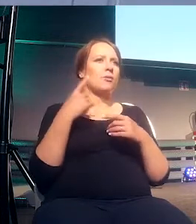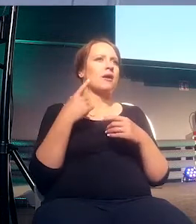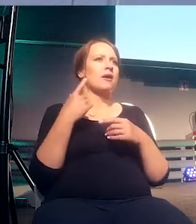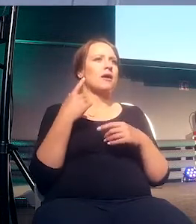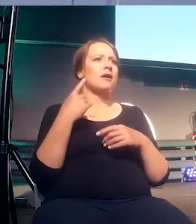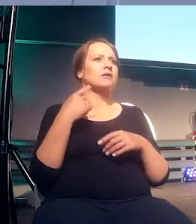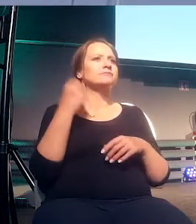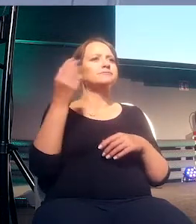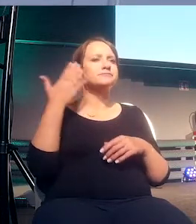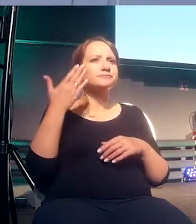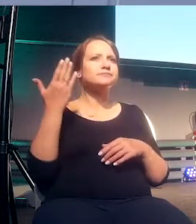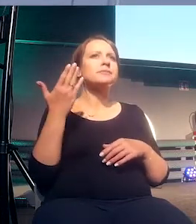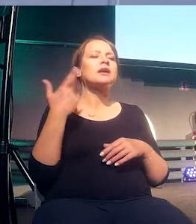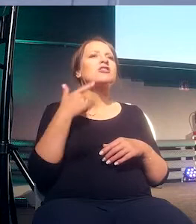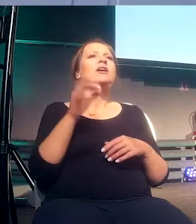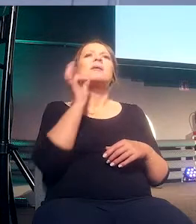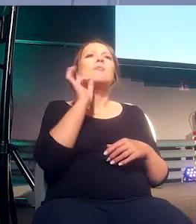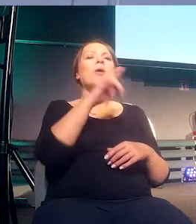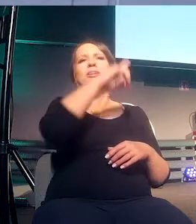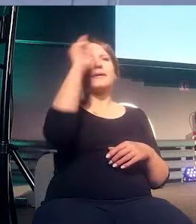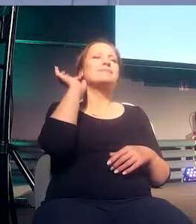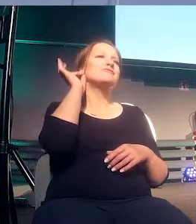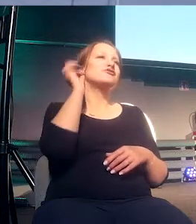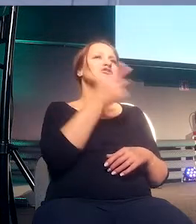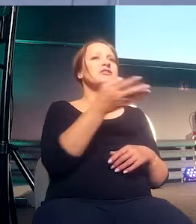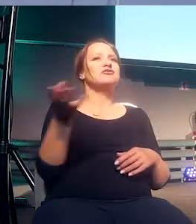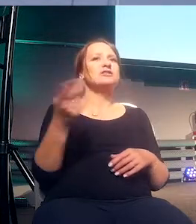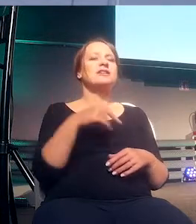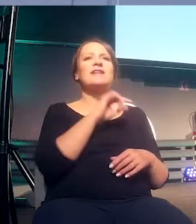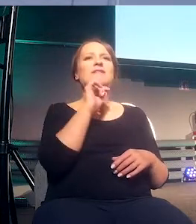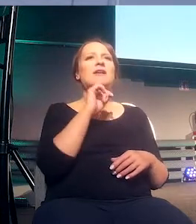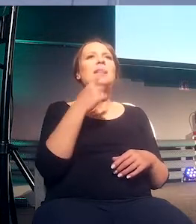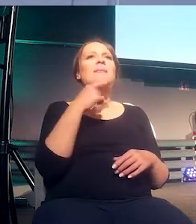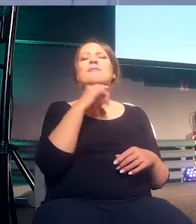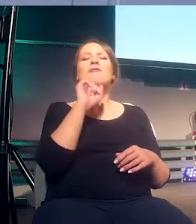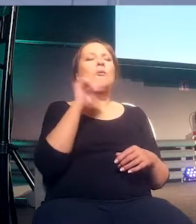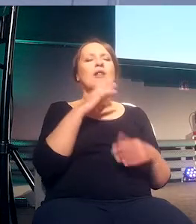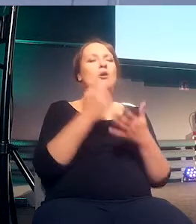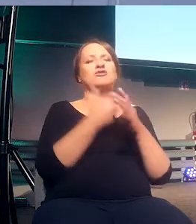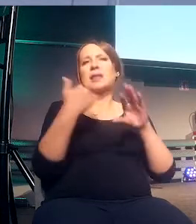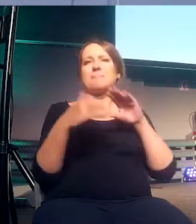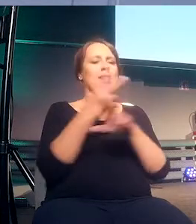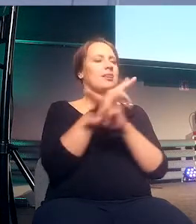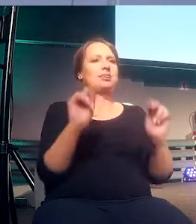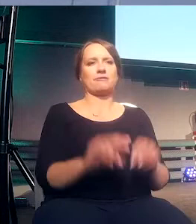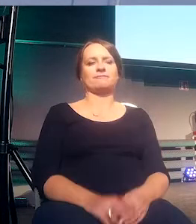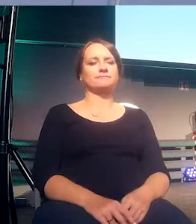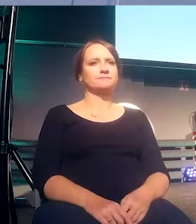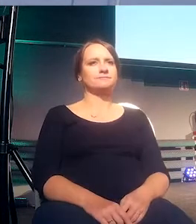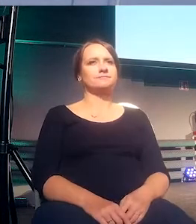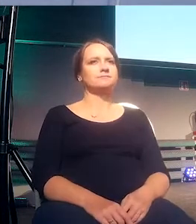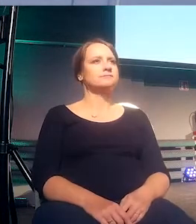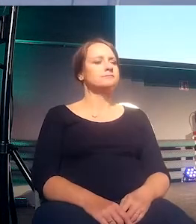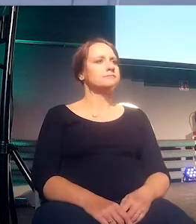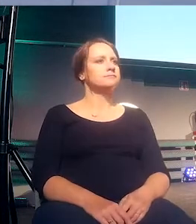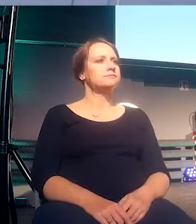tego, że nastolatki dzisiaj nie korzystają już z e-maila. I była to teza, która była szeroko podzielana